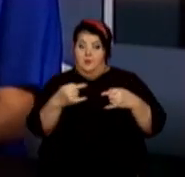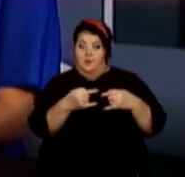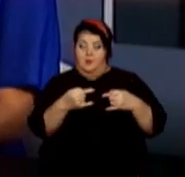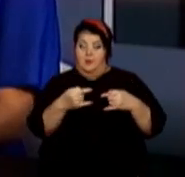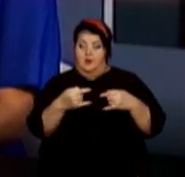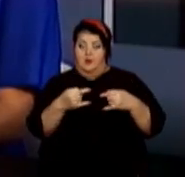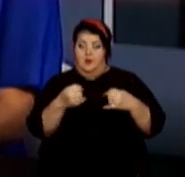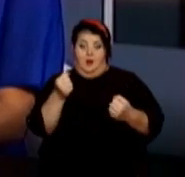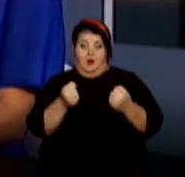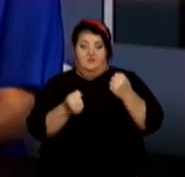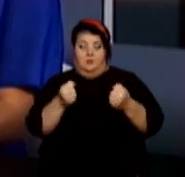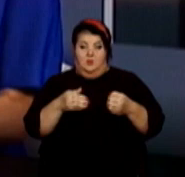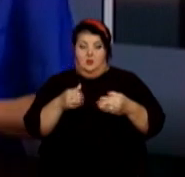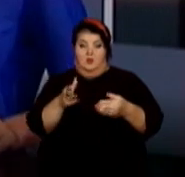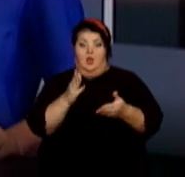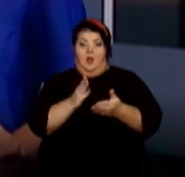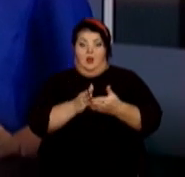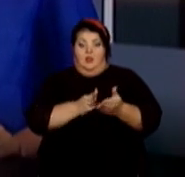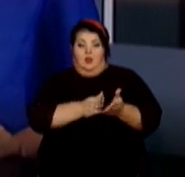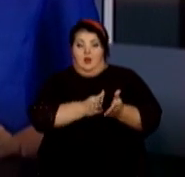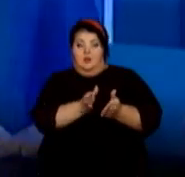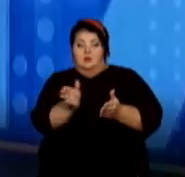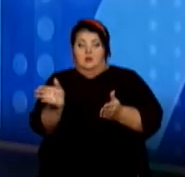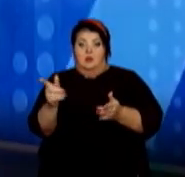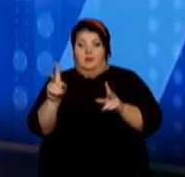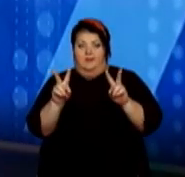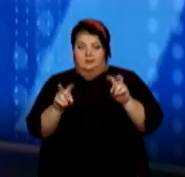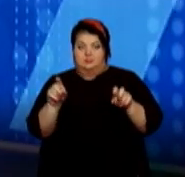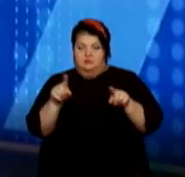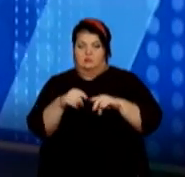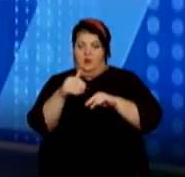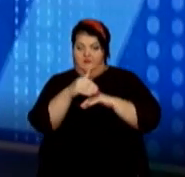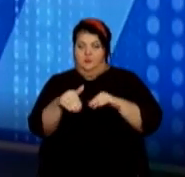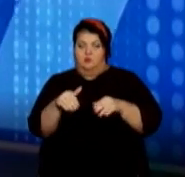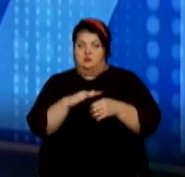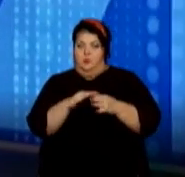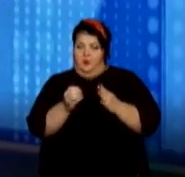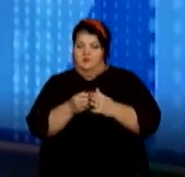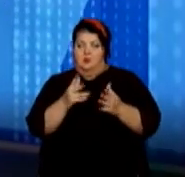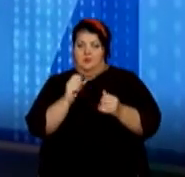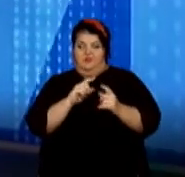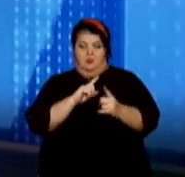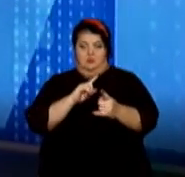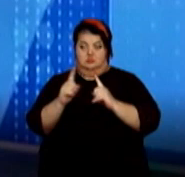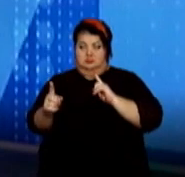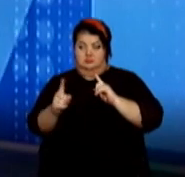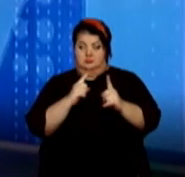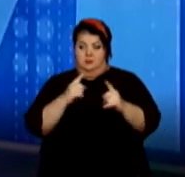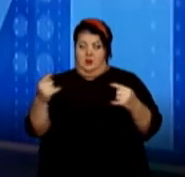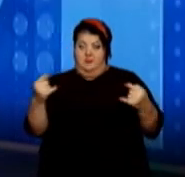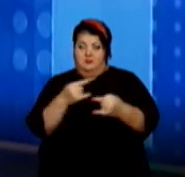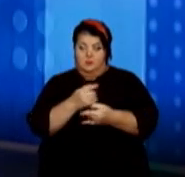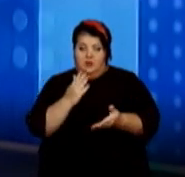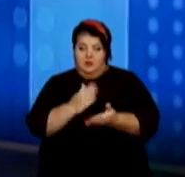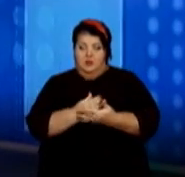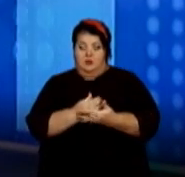Там є дворовий заїзд ще окремо, який рахується як вулиця повноцінна, так, де в дві сторони рухаються автомобілі. Є основна вулиця,